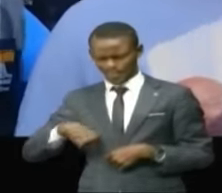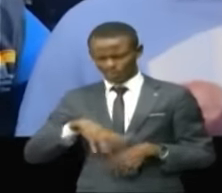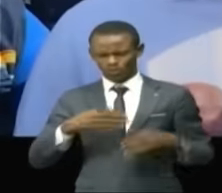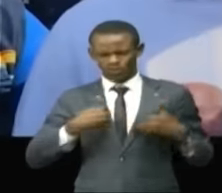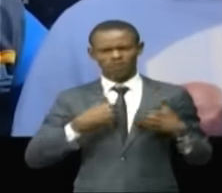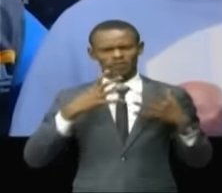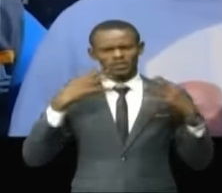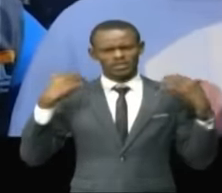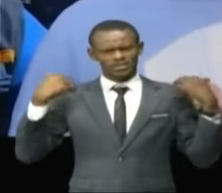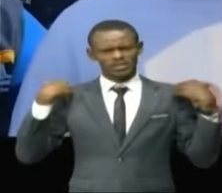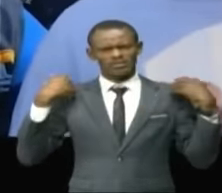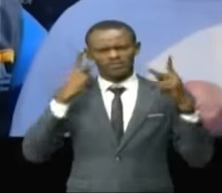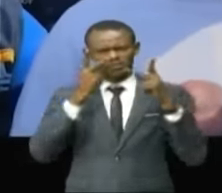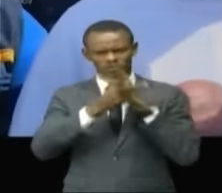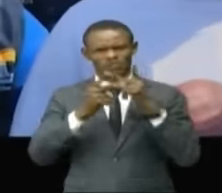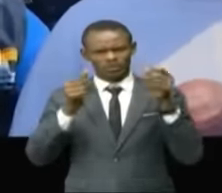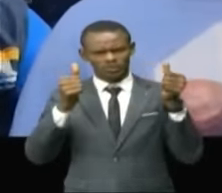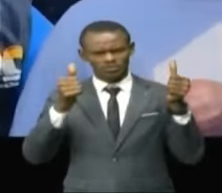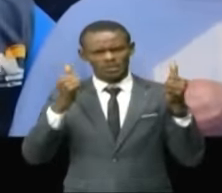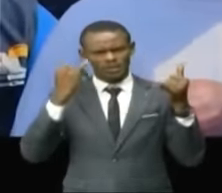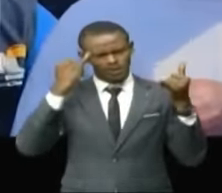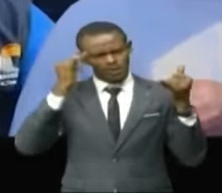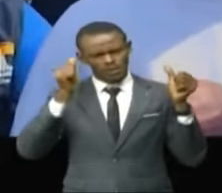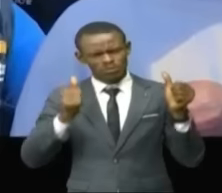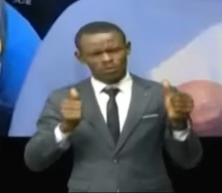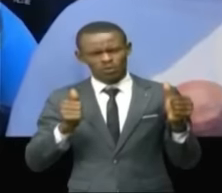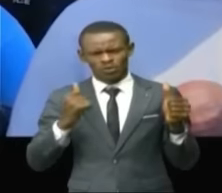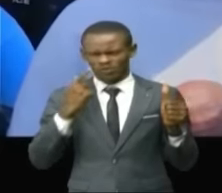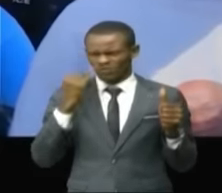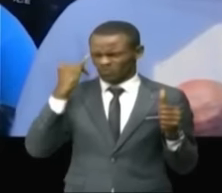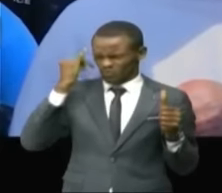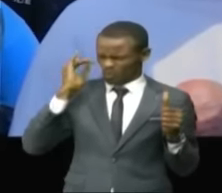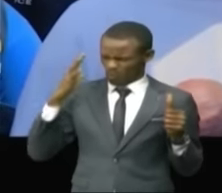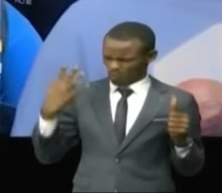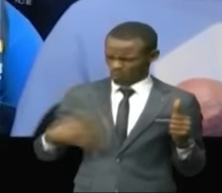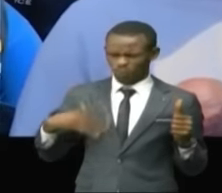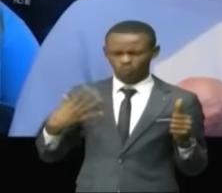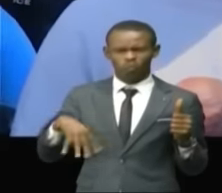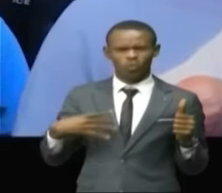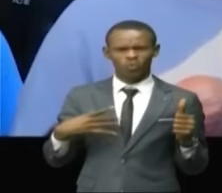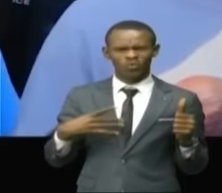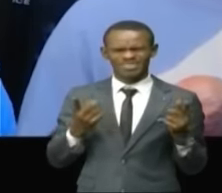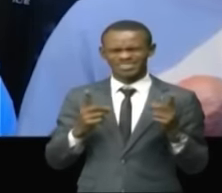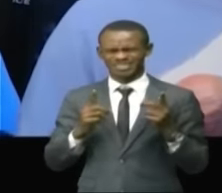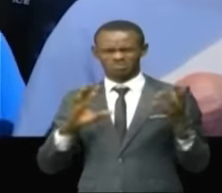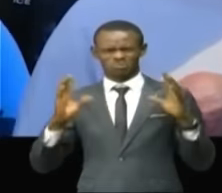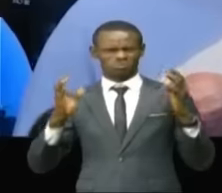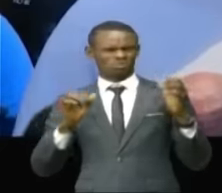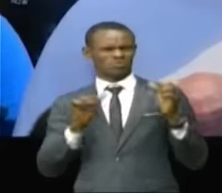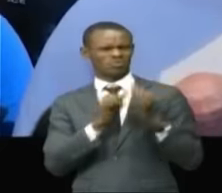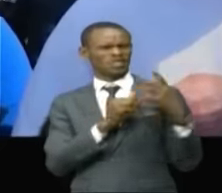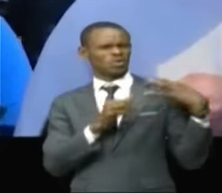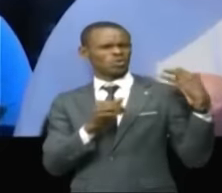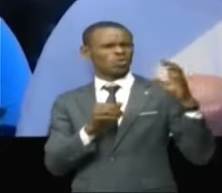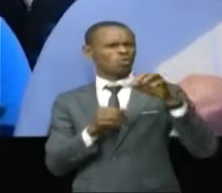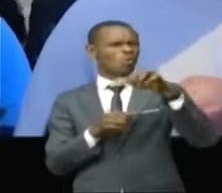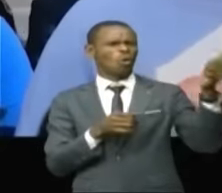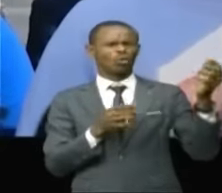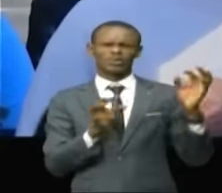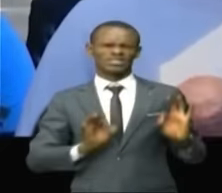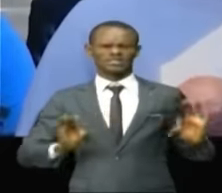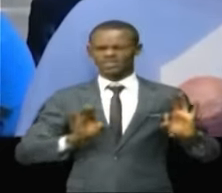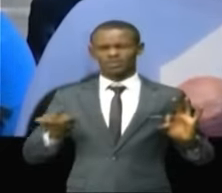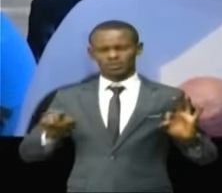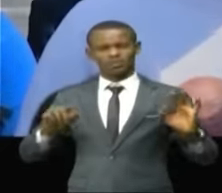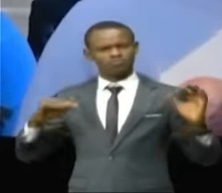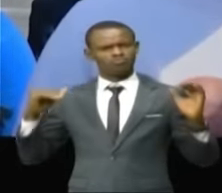qui a des provisions aussi pour les réaliser. Il n'est pas comparé à tous les autres candidats. Nous avons un candidat qui n'a personne de